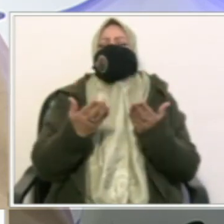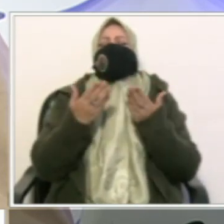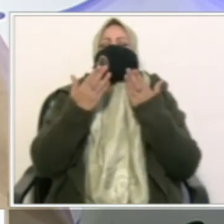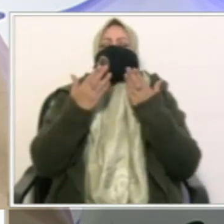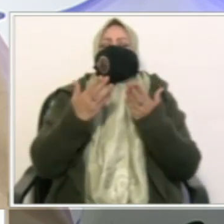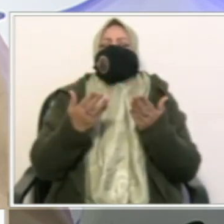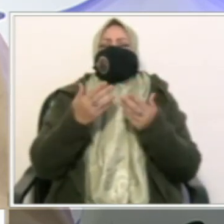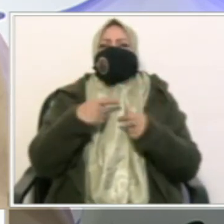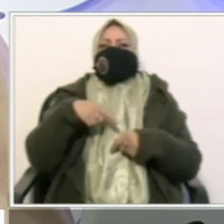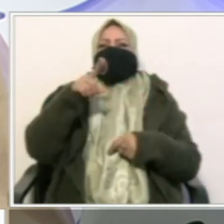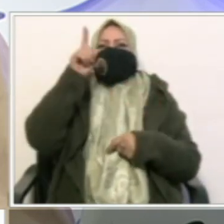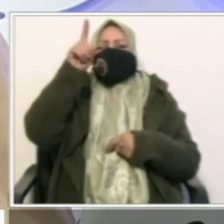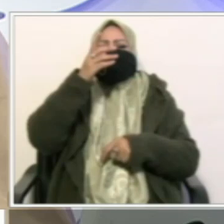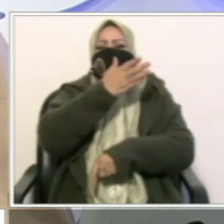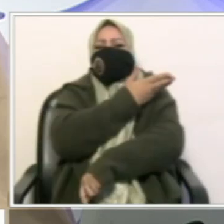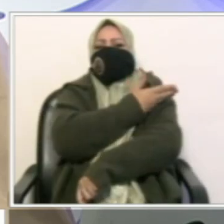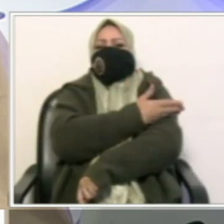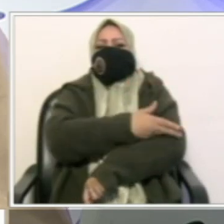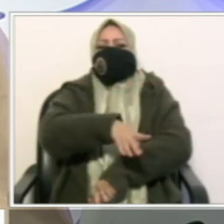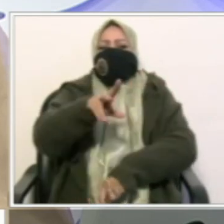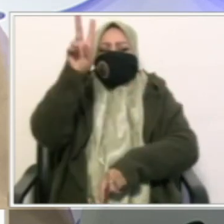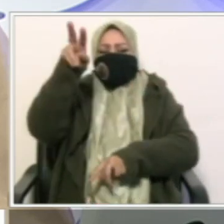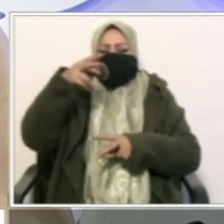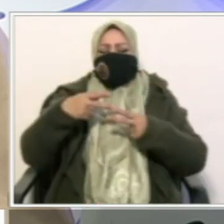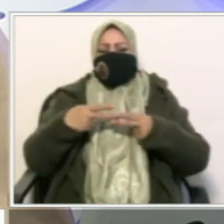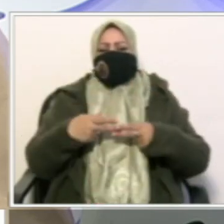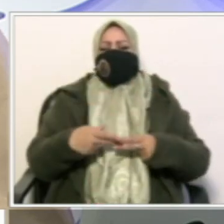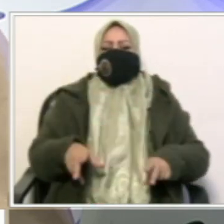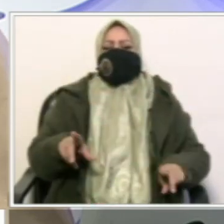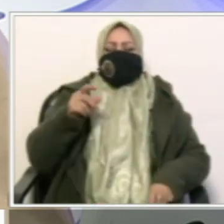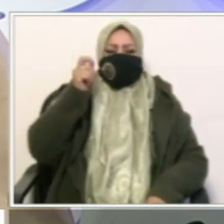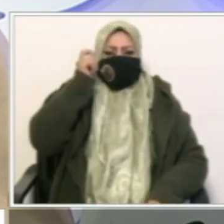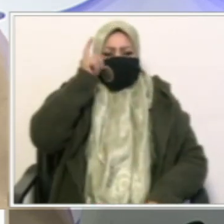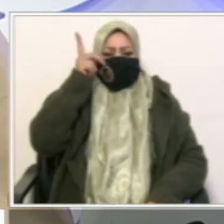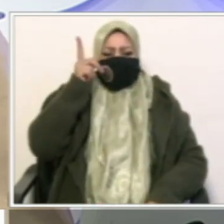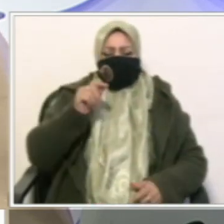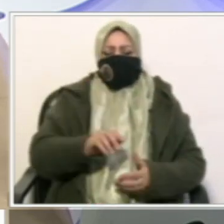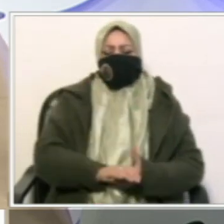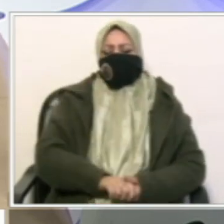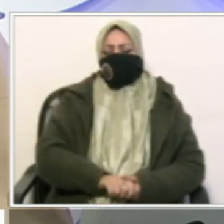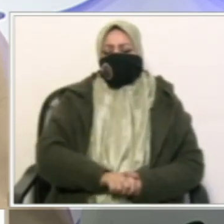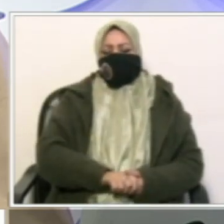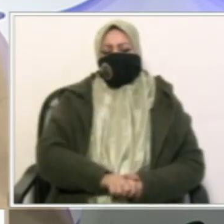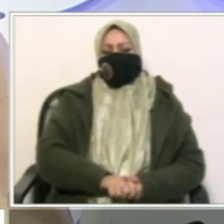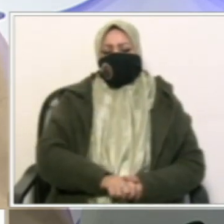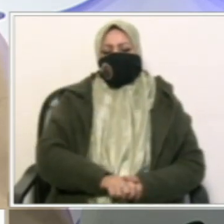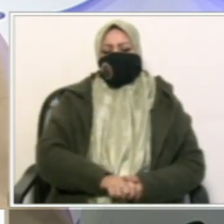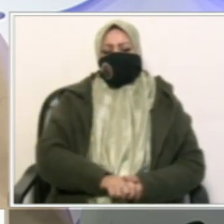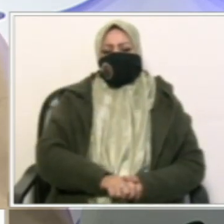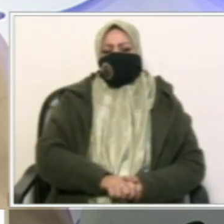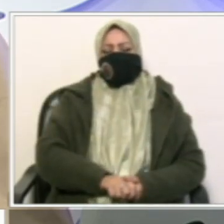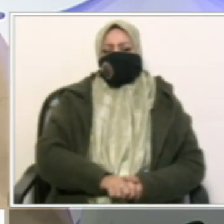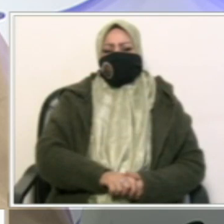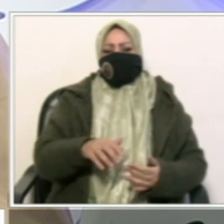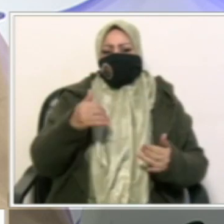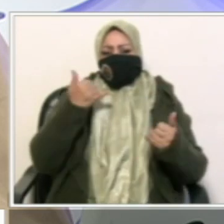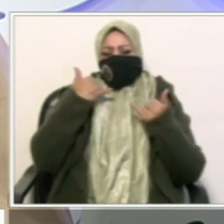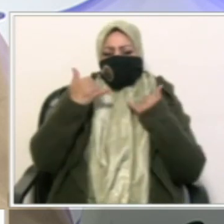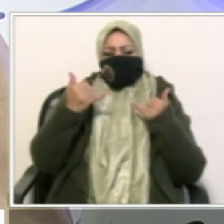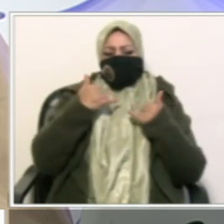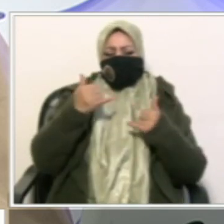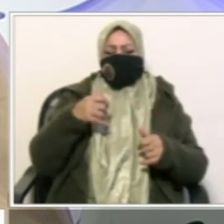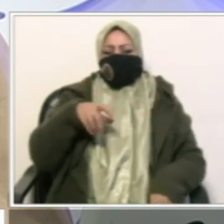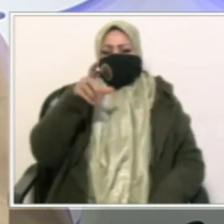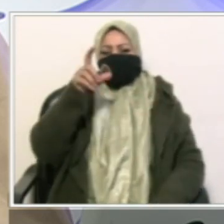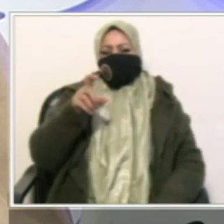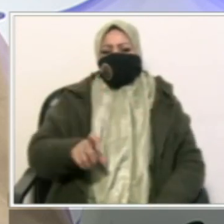الذنوب والله أعلم. معنا متصل الأخ محمد من طرابلس. السلام عليكم